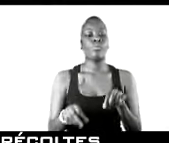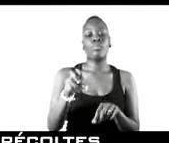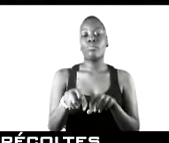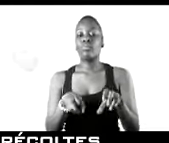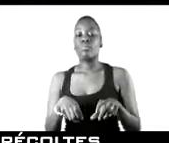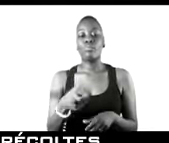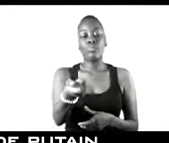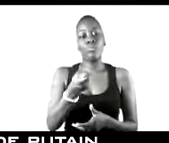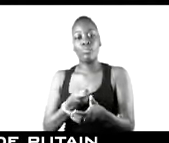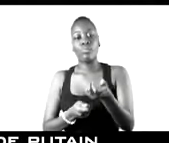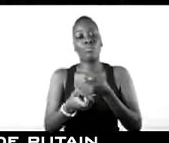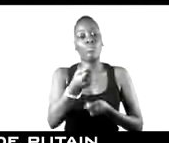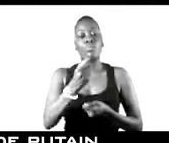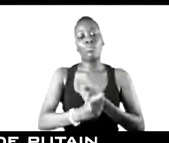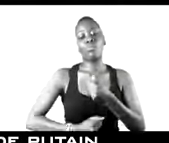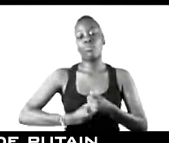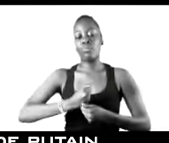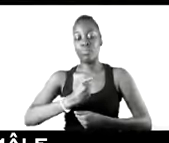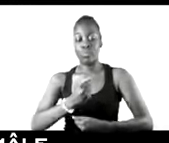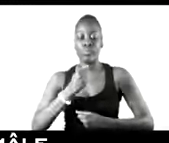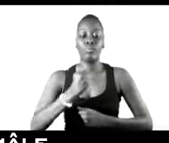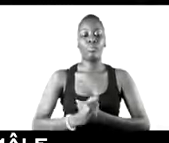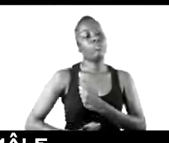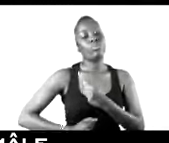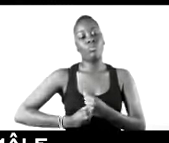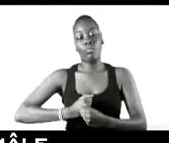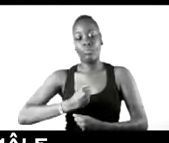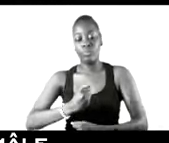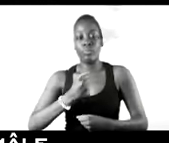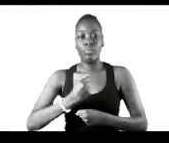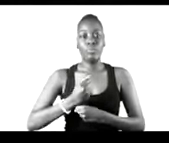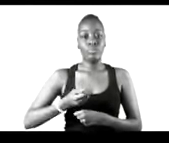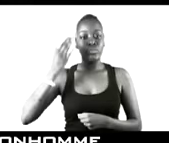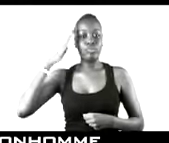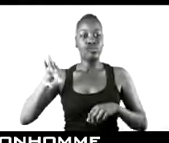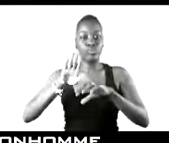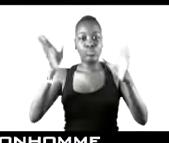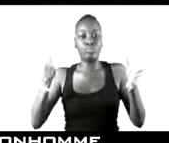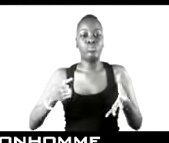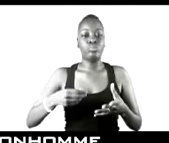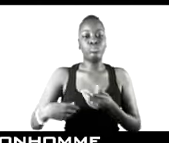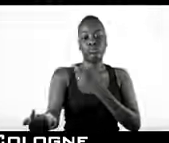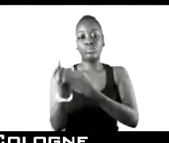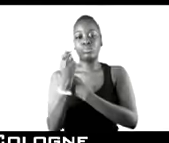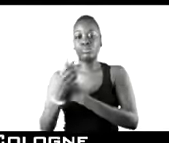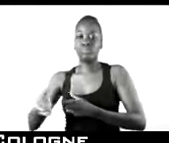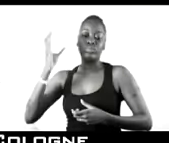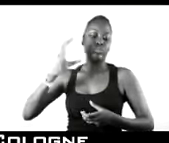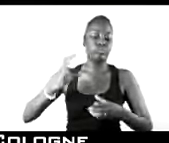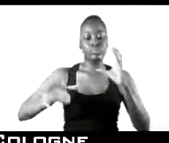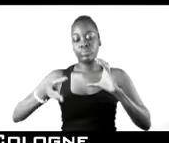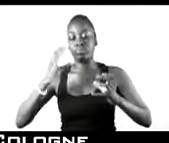Tu sais ce que tu récoltes, j'ai tiré sur la corde, putain, mais ça fait ma haine. Tu sais, je suis un bonhomme, nourri